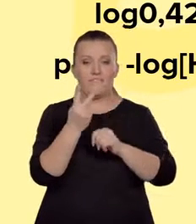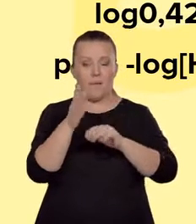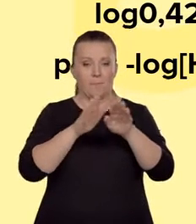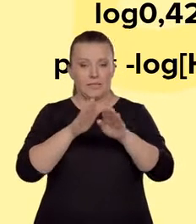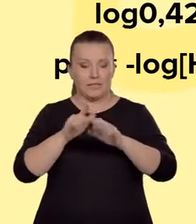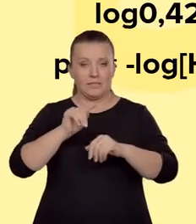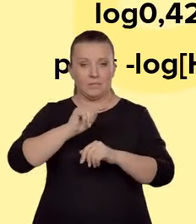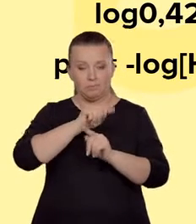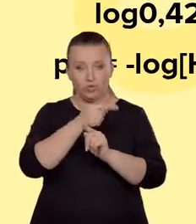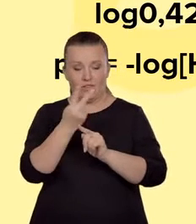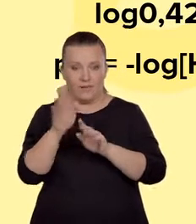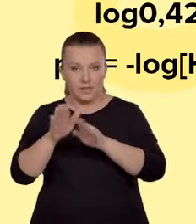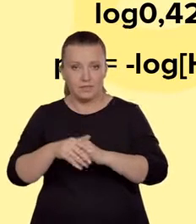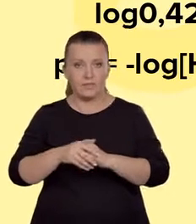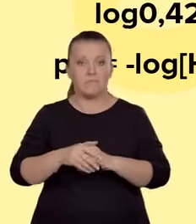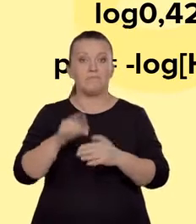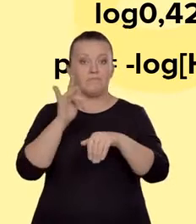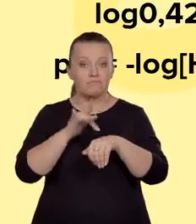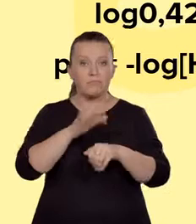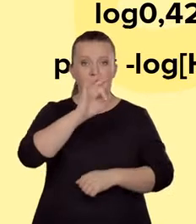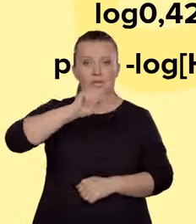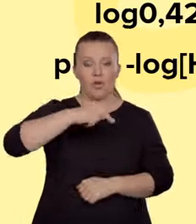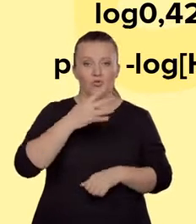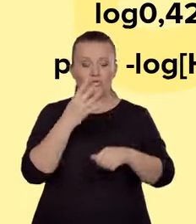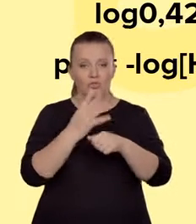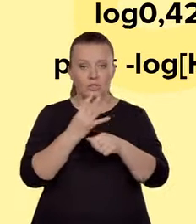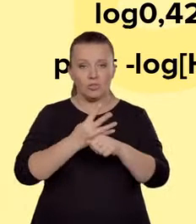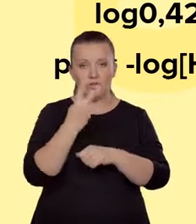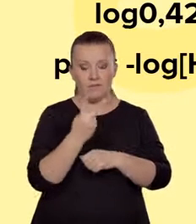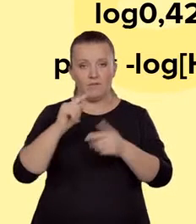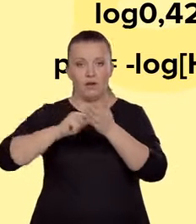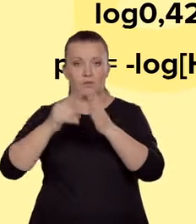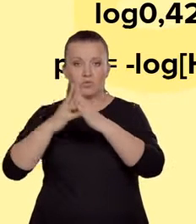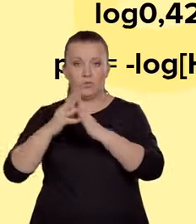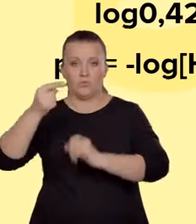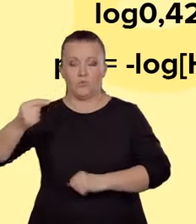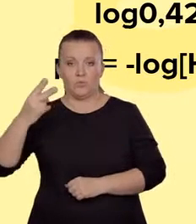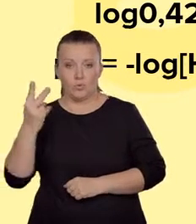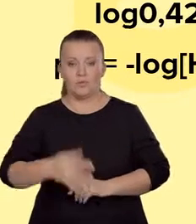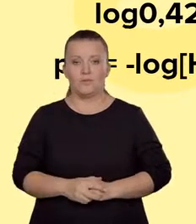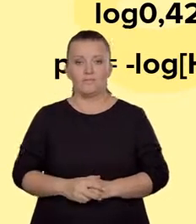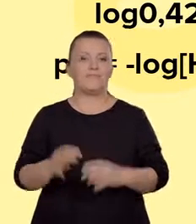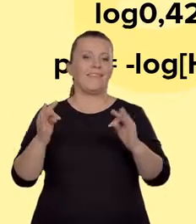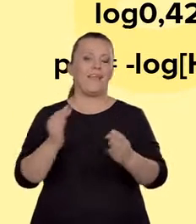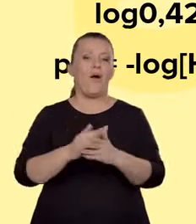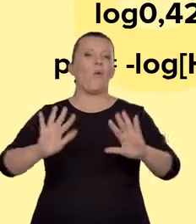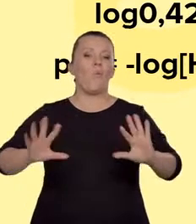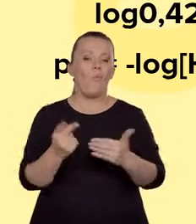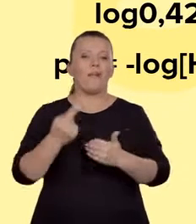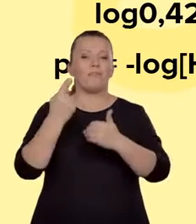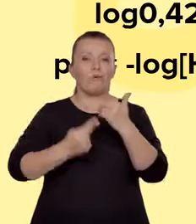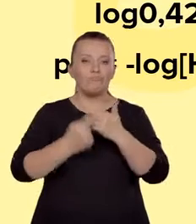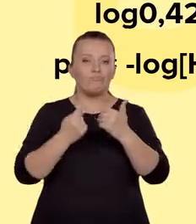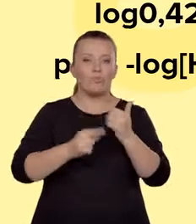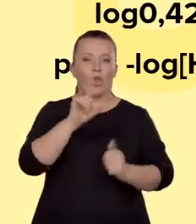wartość 0,42 razy 10 do minus drugiej. Teraz już łatwo obliczyć wartość logarytmu z otrzymanej